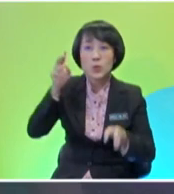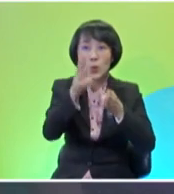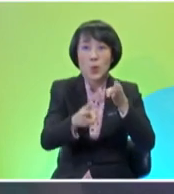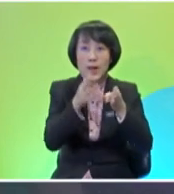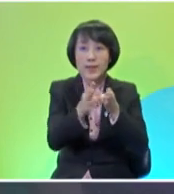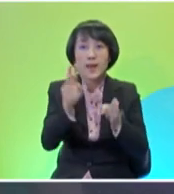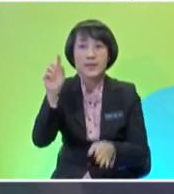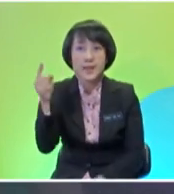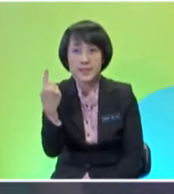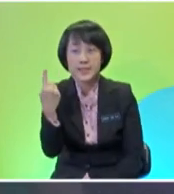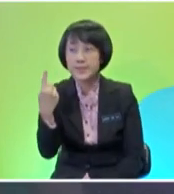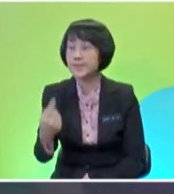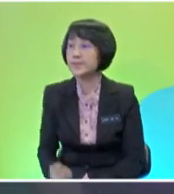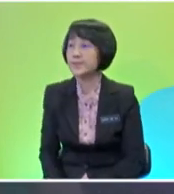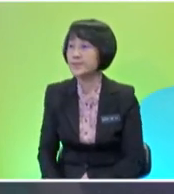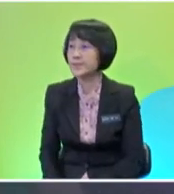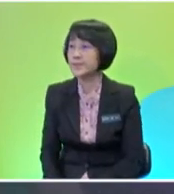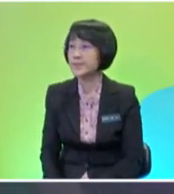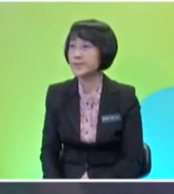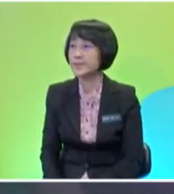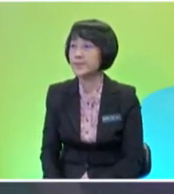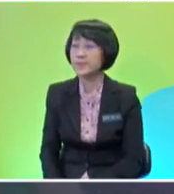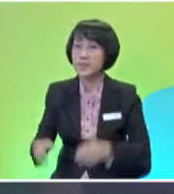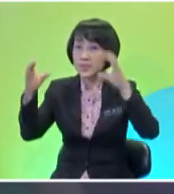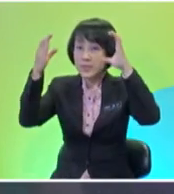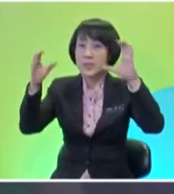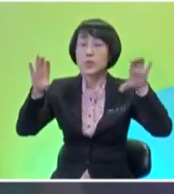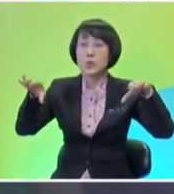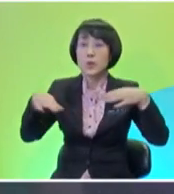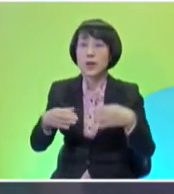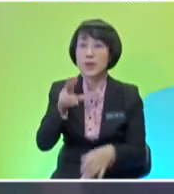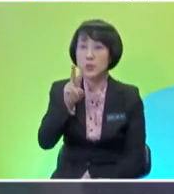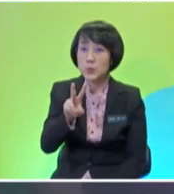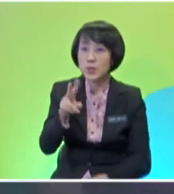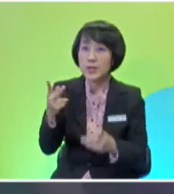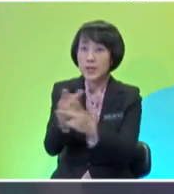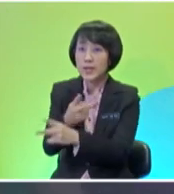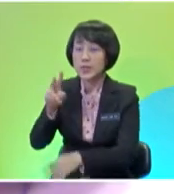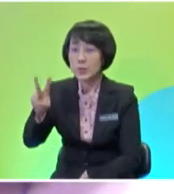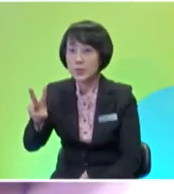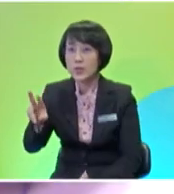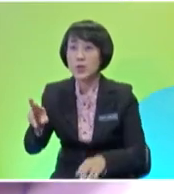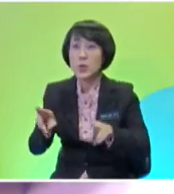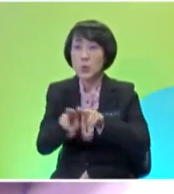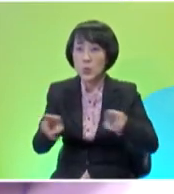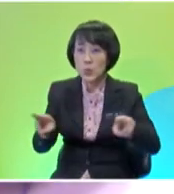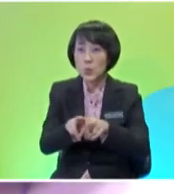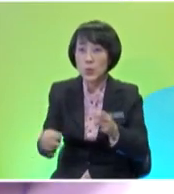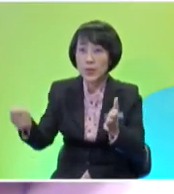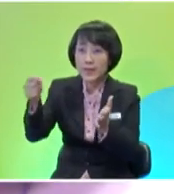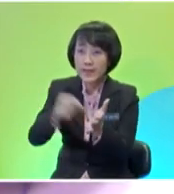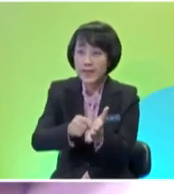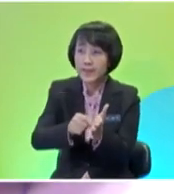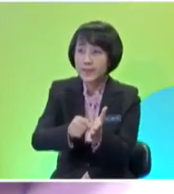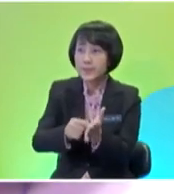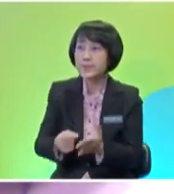wayar tersebut. Macam saya ambil 2 darab 2 lah. Biasa. 2 darab 2. Okay. Macam biasa, kita ukur dan juga tanda. Macam Ifan pun di bahagian tengah juga. Yang